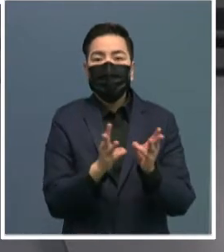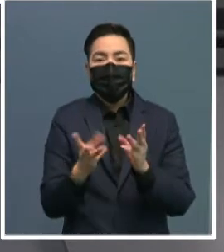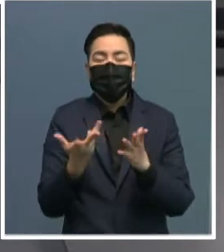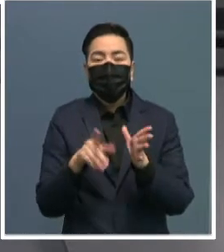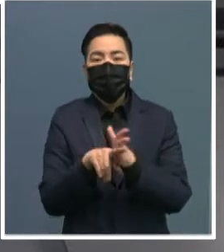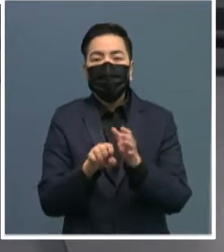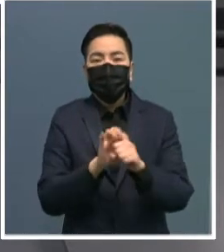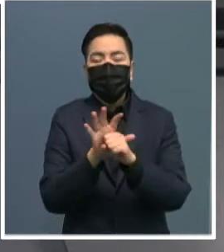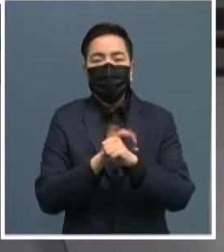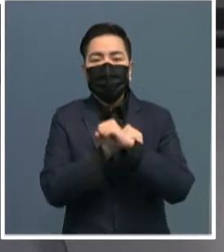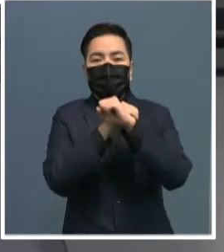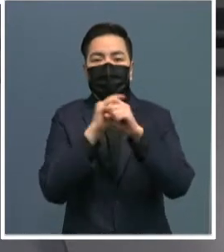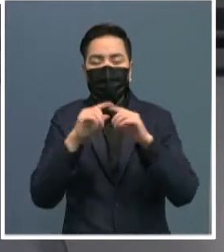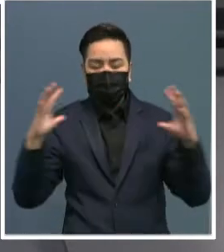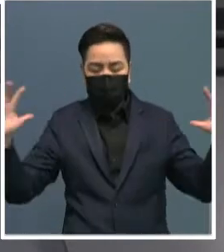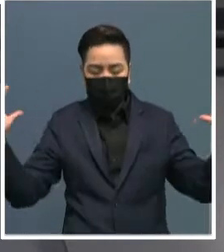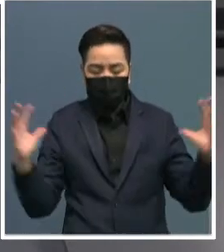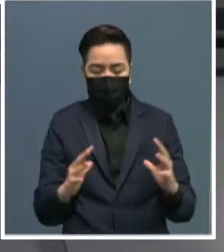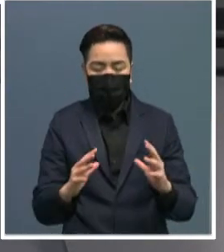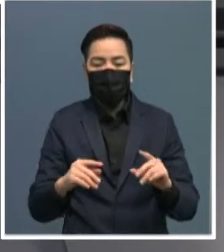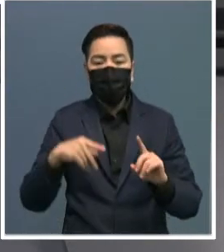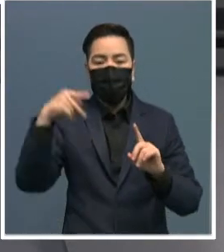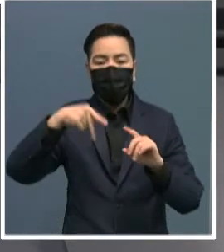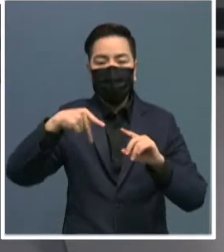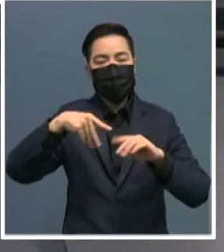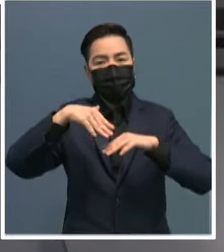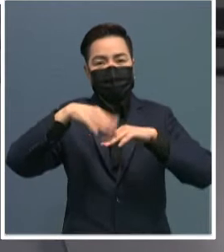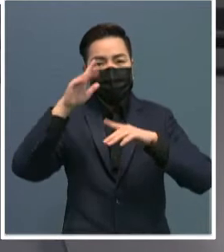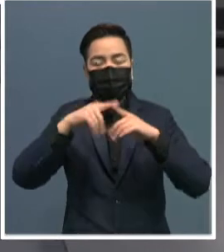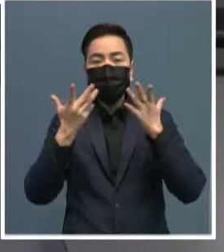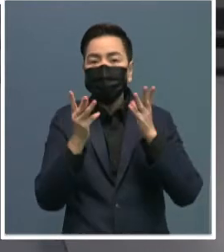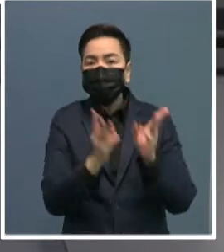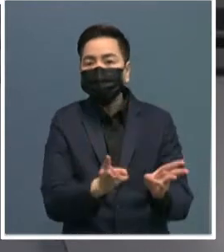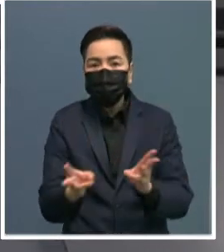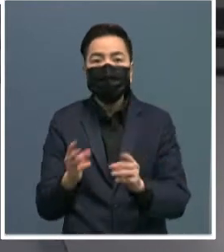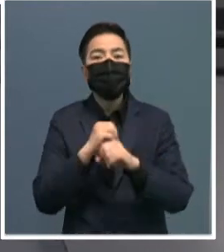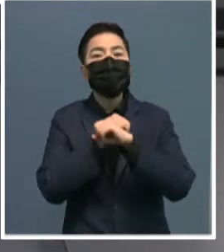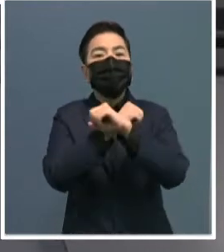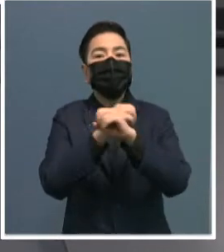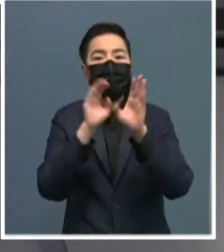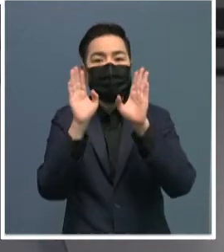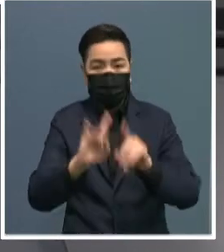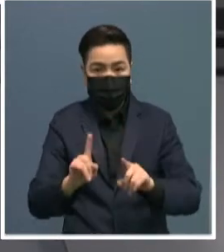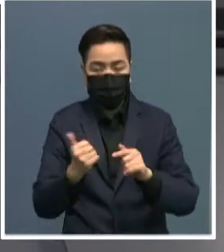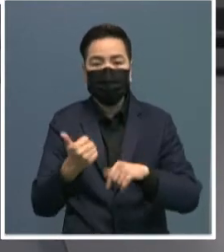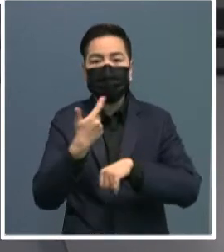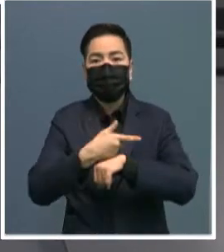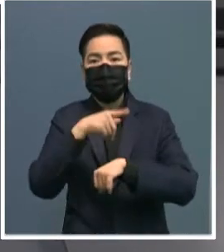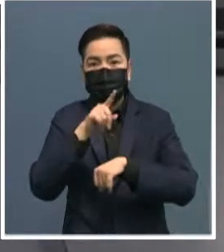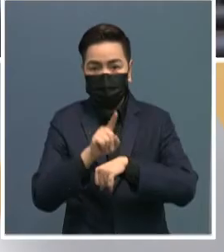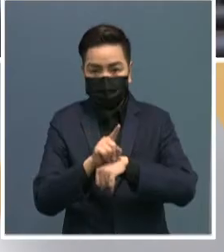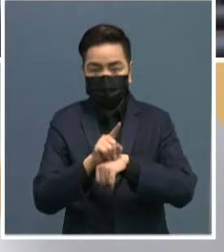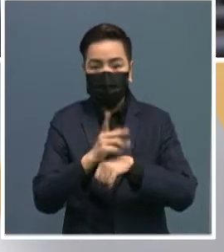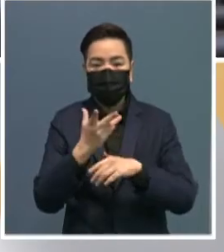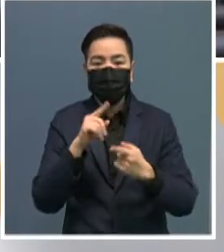รับมือคง 19คนมารวมกันเป็นพันคนขนาดนี้เราจะมีมาตรการยังไงครั้งนี้นะคะมีทางประธานรัฐสภาผู้แทน